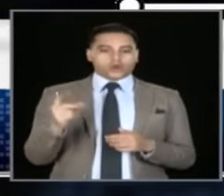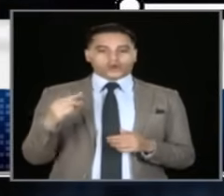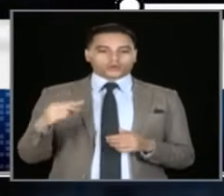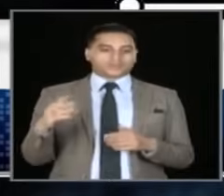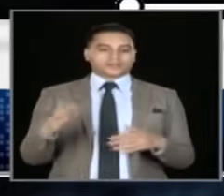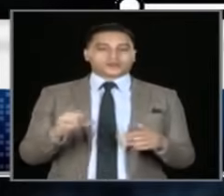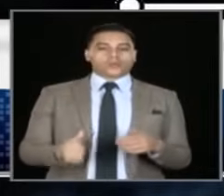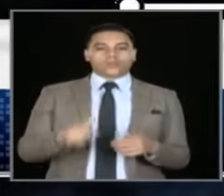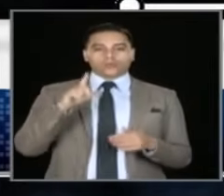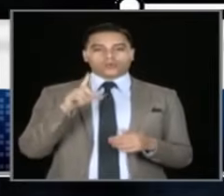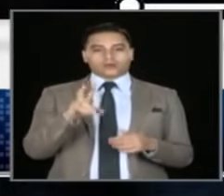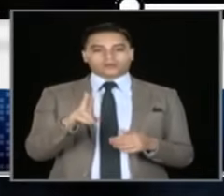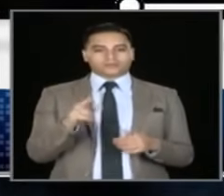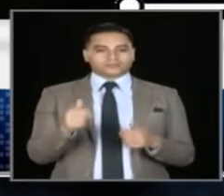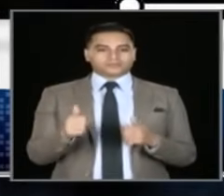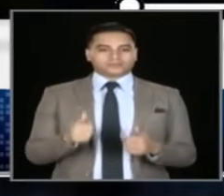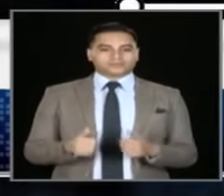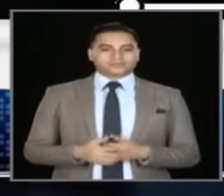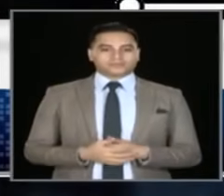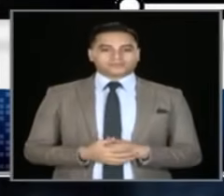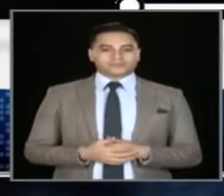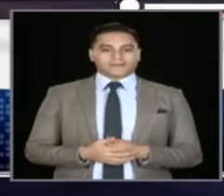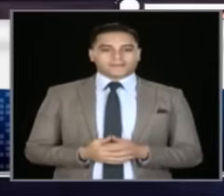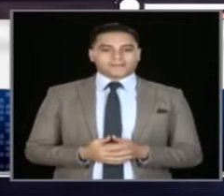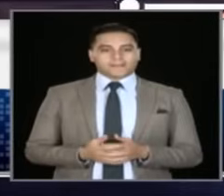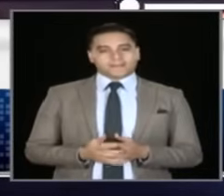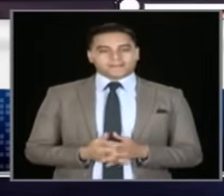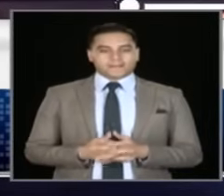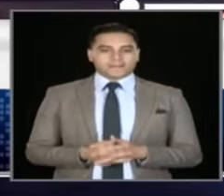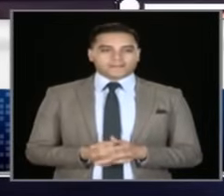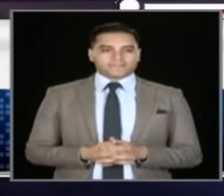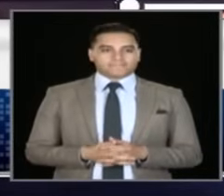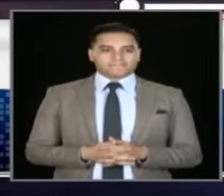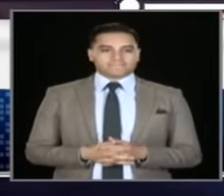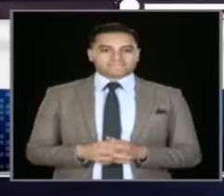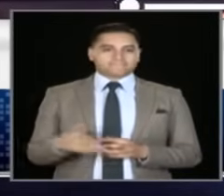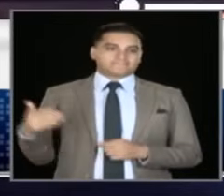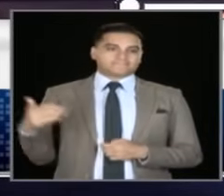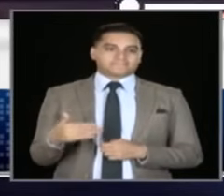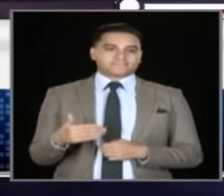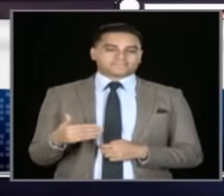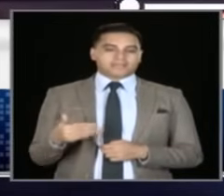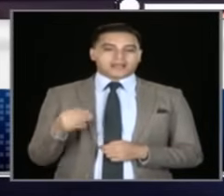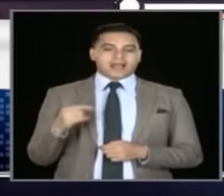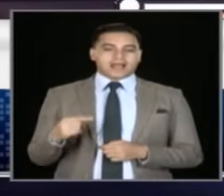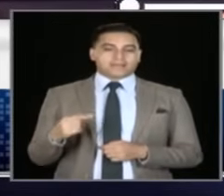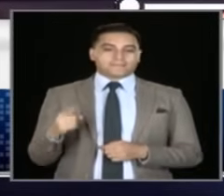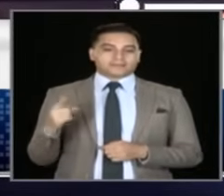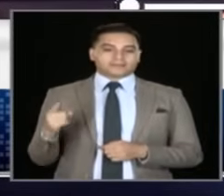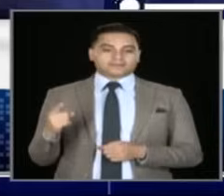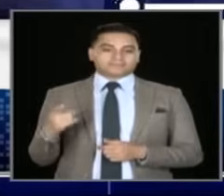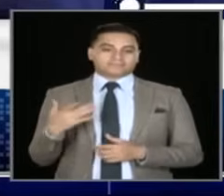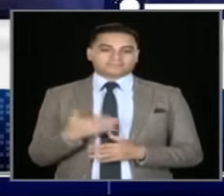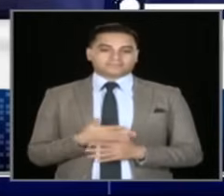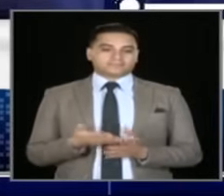ماريا ريلكا، لورد بايرون، والت ووتمان. طبعا أحمد السيد واخد